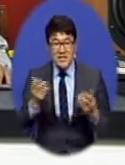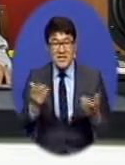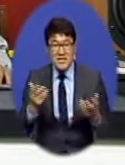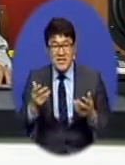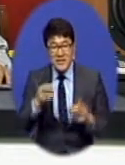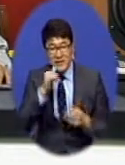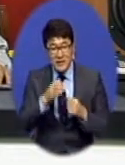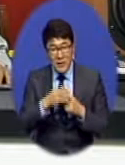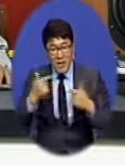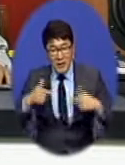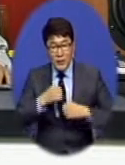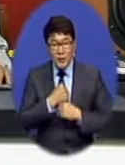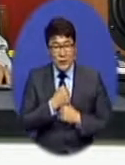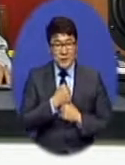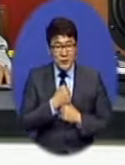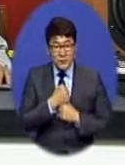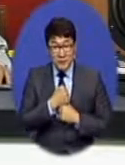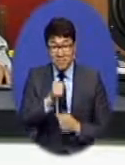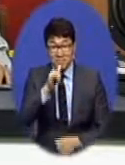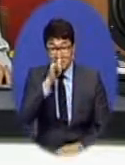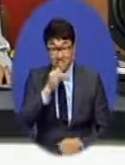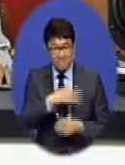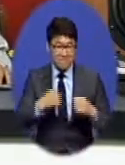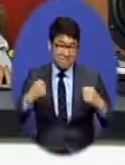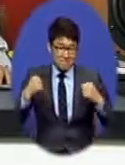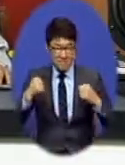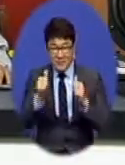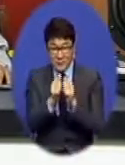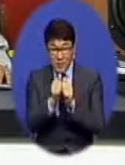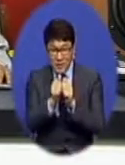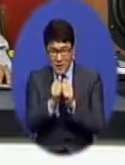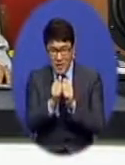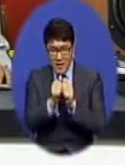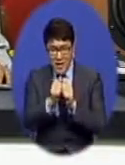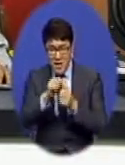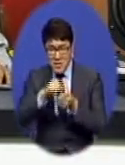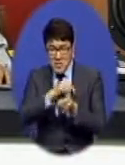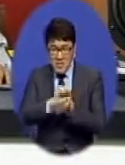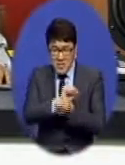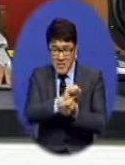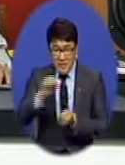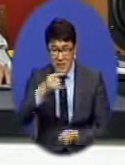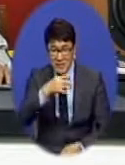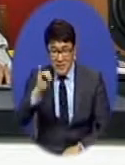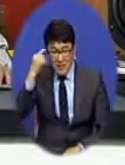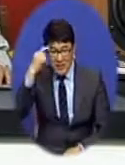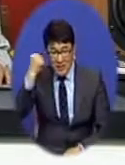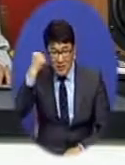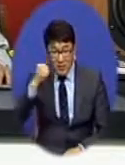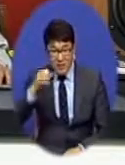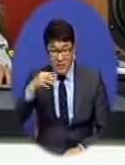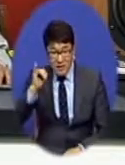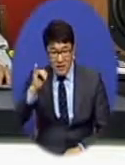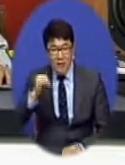또 부상이 네. 굉장히 조심하게 합니다. 와우, 네. 건강하신 남자에게 역시 의리 생각하고 축구 대회도 네. 나가시는군요. 다음 시간 물어보듯이 의리하니까